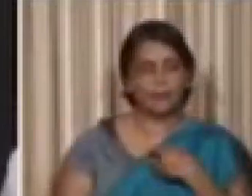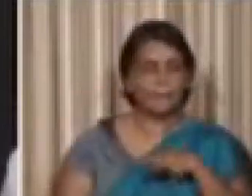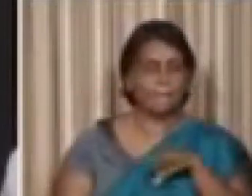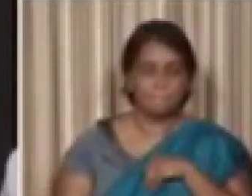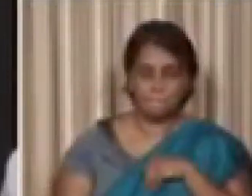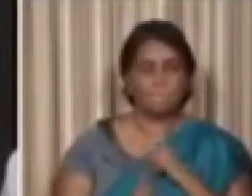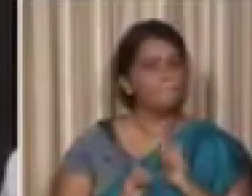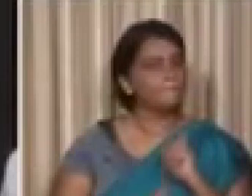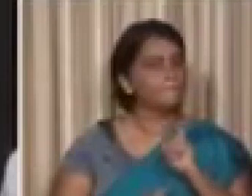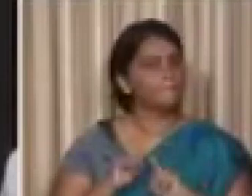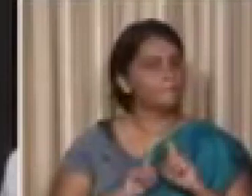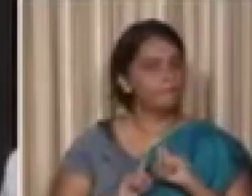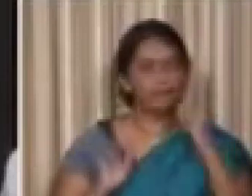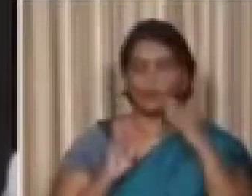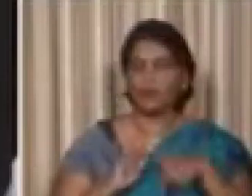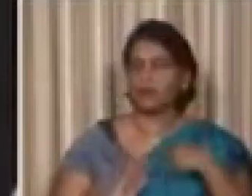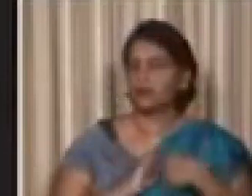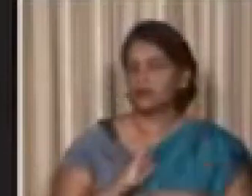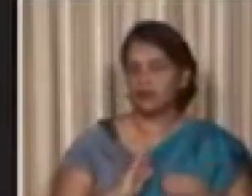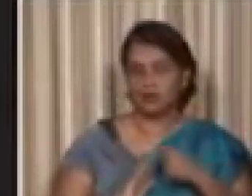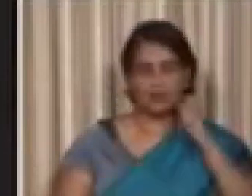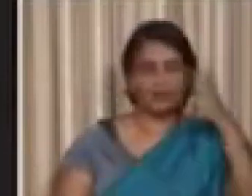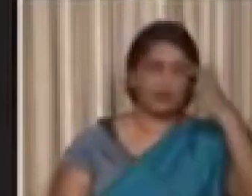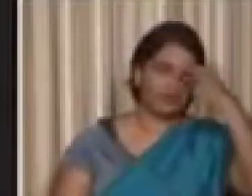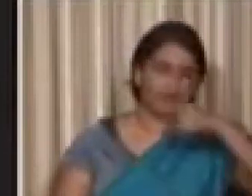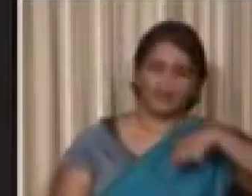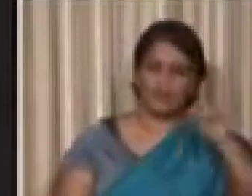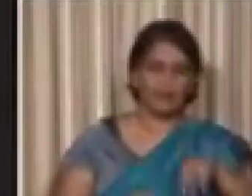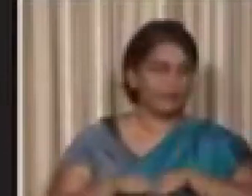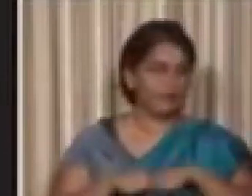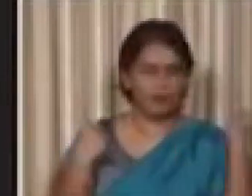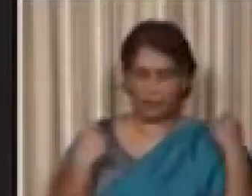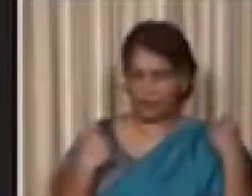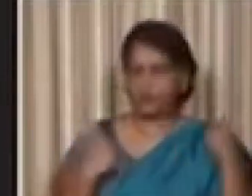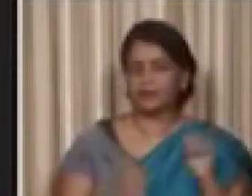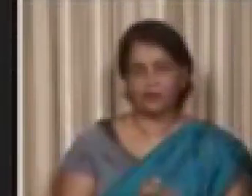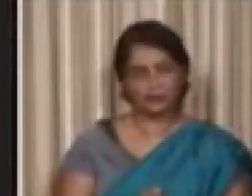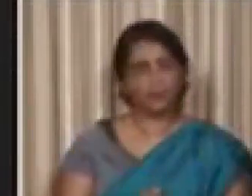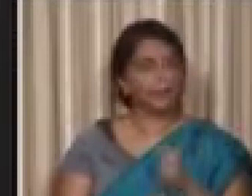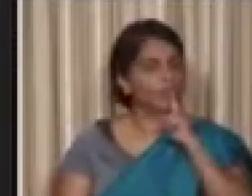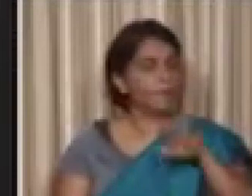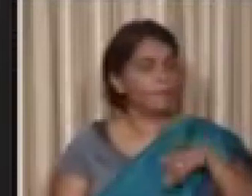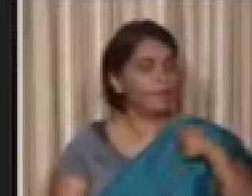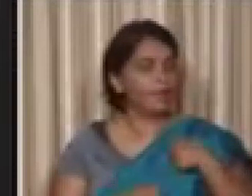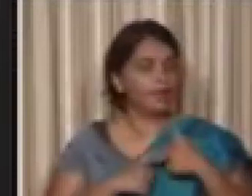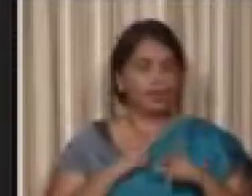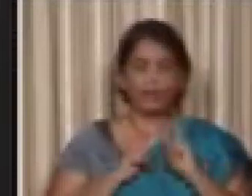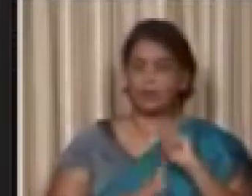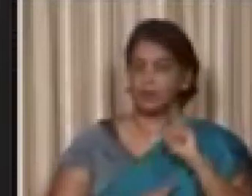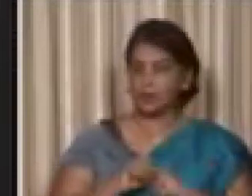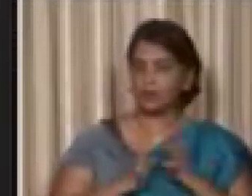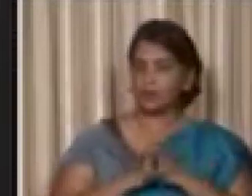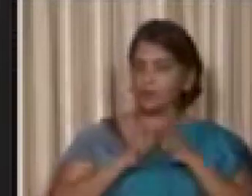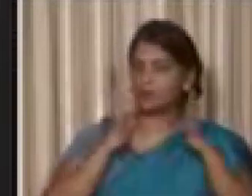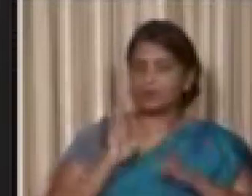the Parliament to Pilibando Adarate Janatawagi Visase Kadavilati. ඒකට ප්‍රධාන හේතුව තමයි පාර්ලිමේන්තුවේ ගොඩාක්